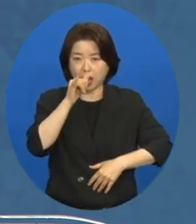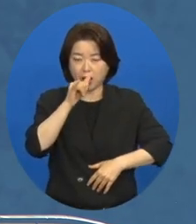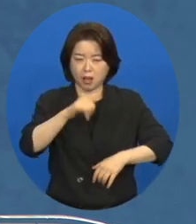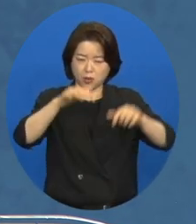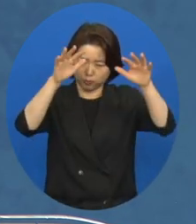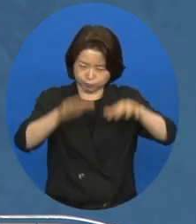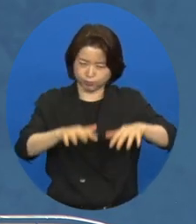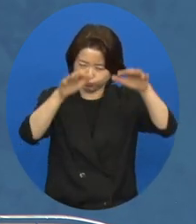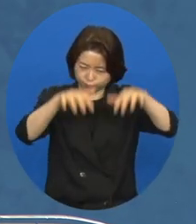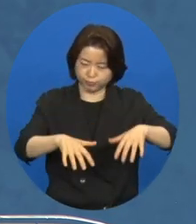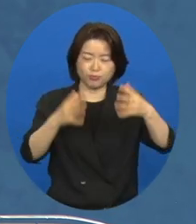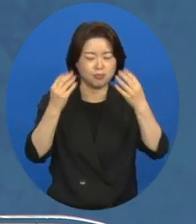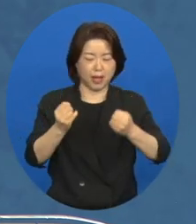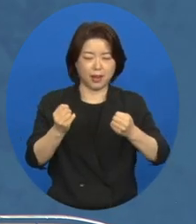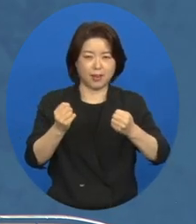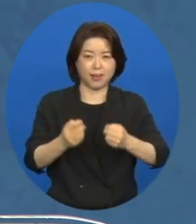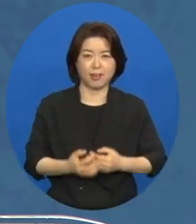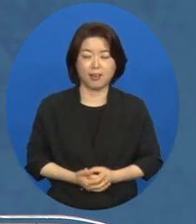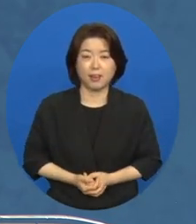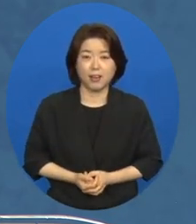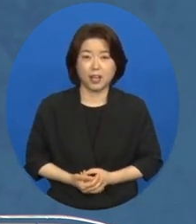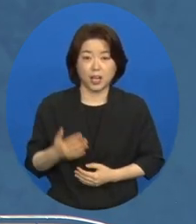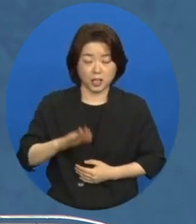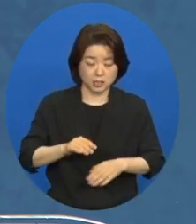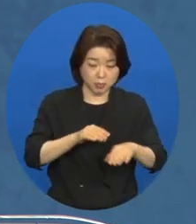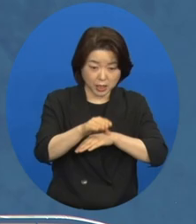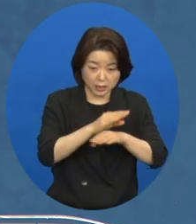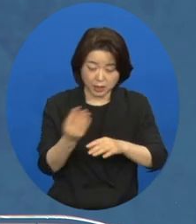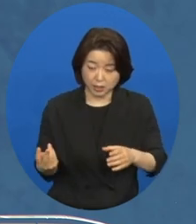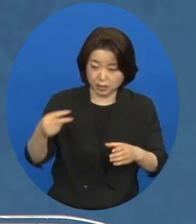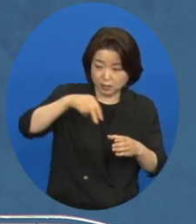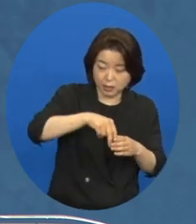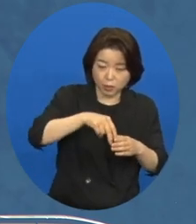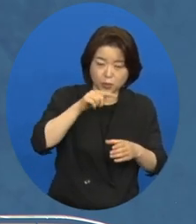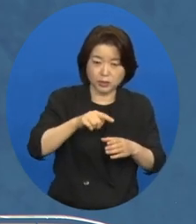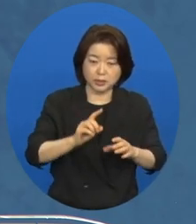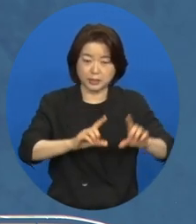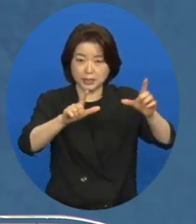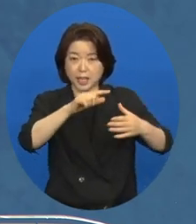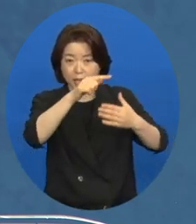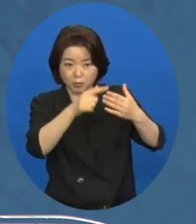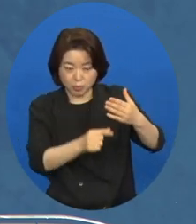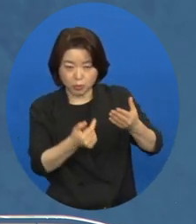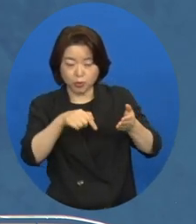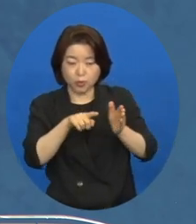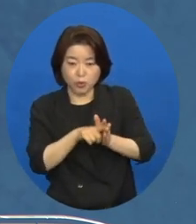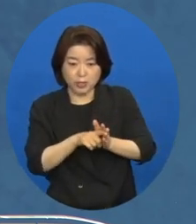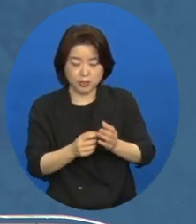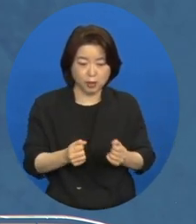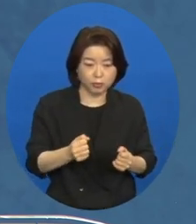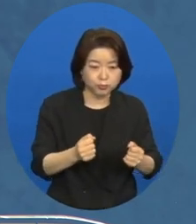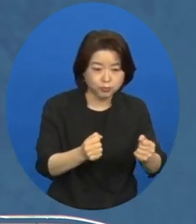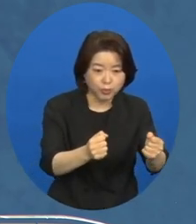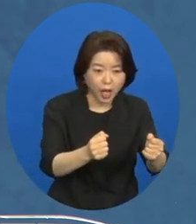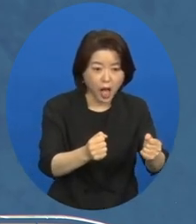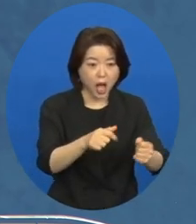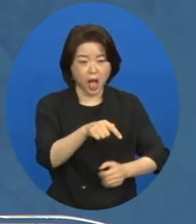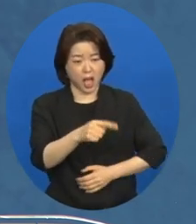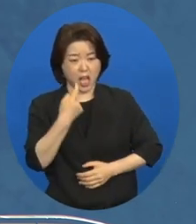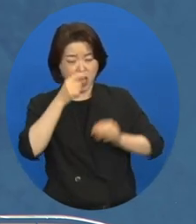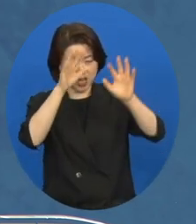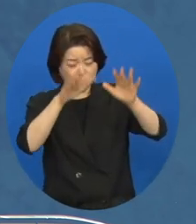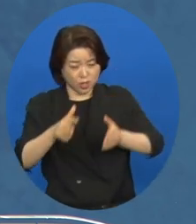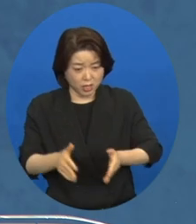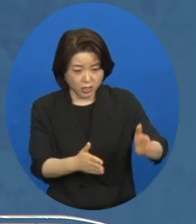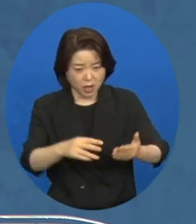내리던 때였습니다. 이제 차를 타고 그날의 일정을 위해서 이동하는데 눈길이 너무 미끄러운